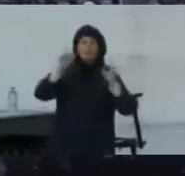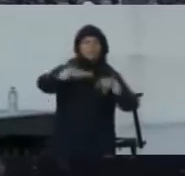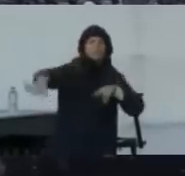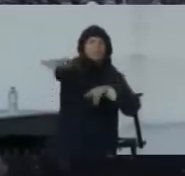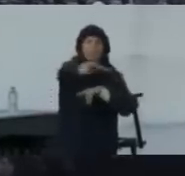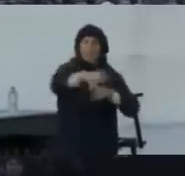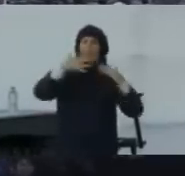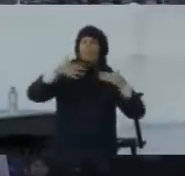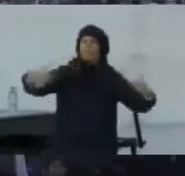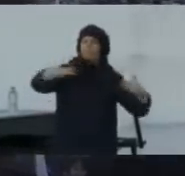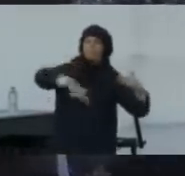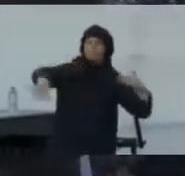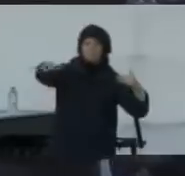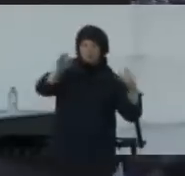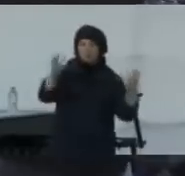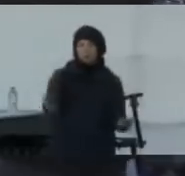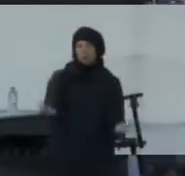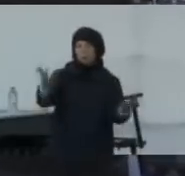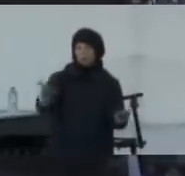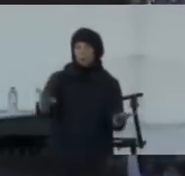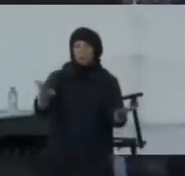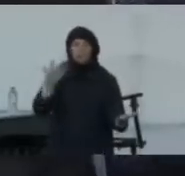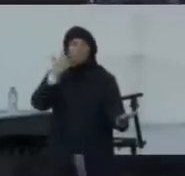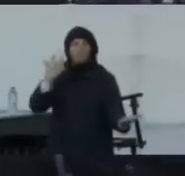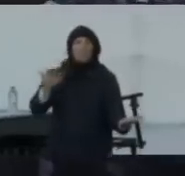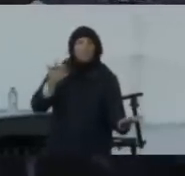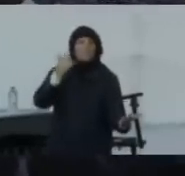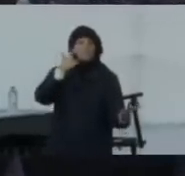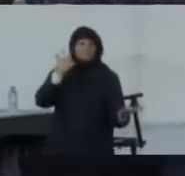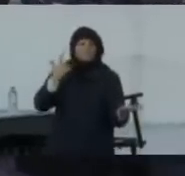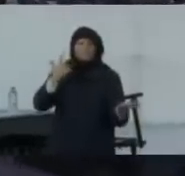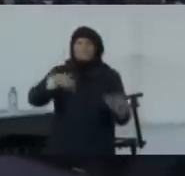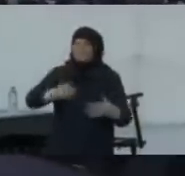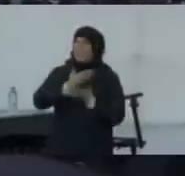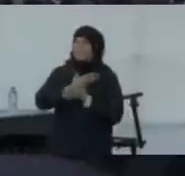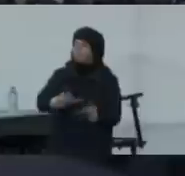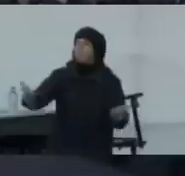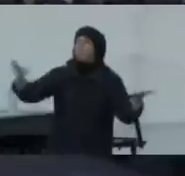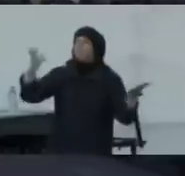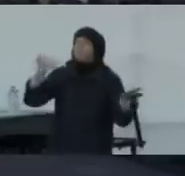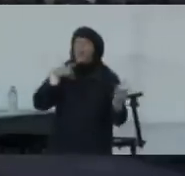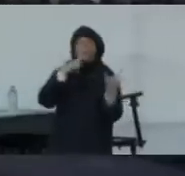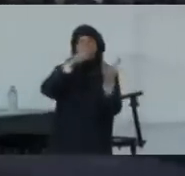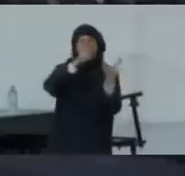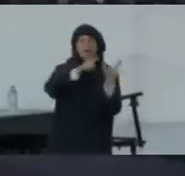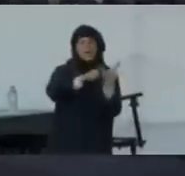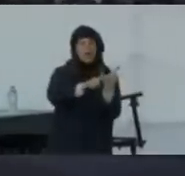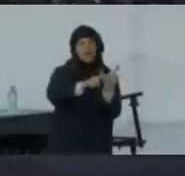se il pubblico è questo qui che vediamo anche in questa piazza, che si svende qualsiasi cosa, io questo pubblico è una parola, la